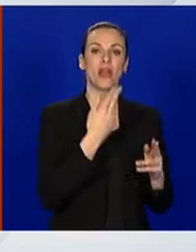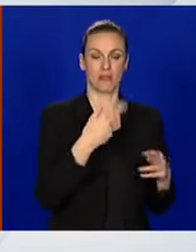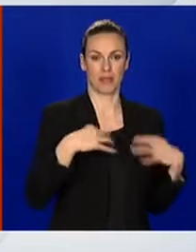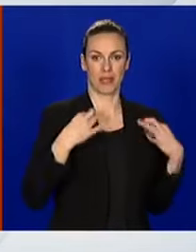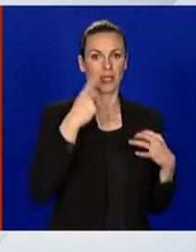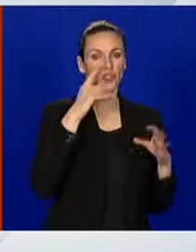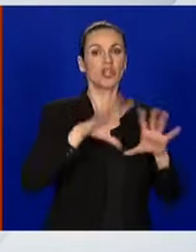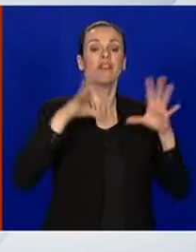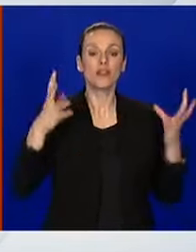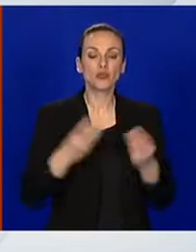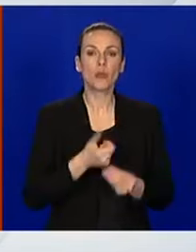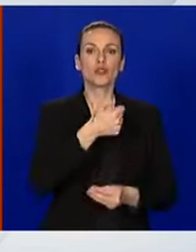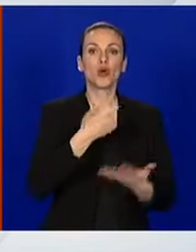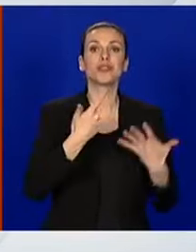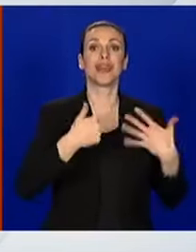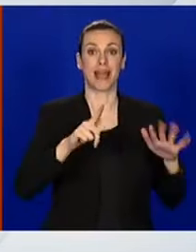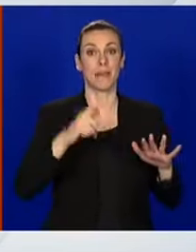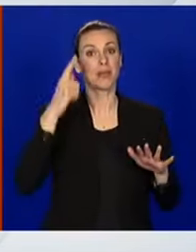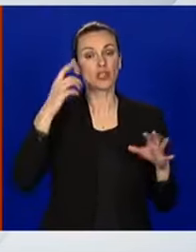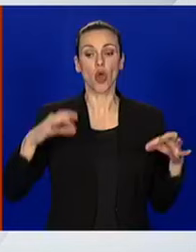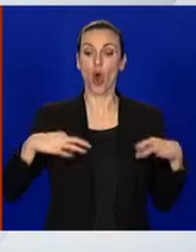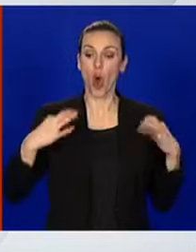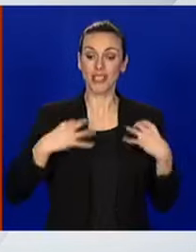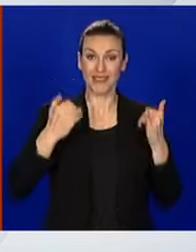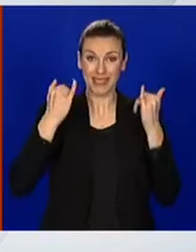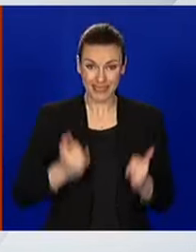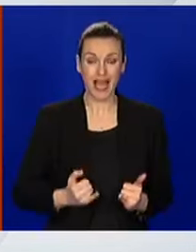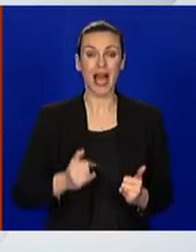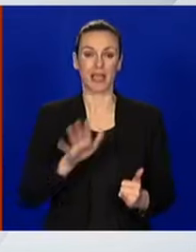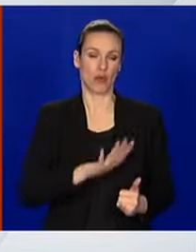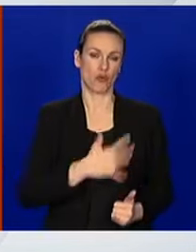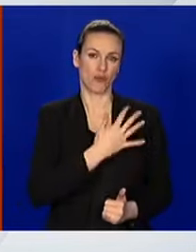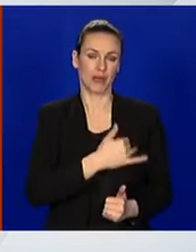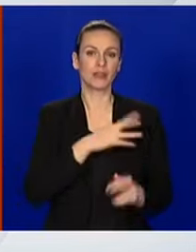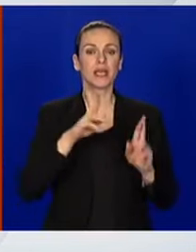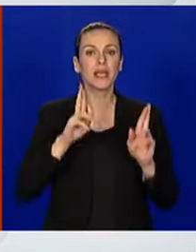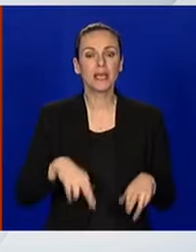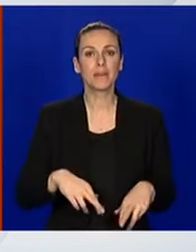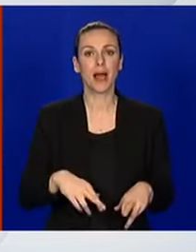ukupno 117, znači oporavljenih u ovom trenutku u Republici Hrvatskoj imamo